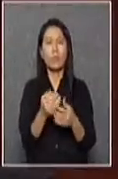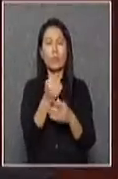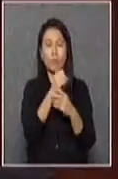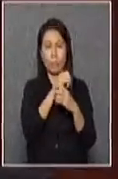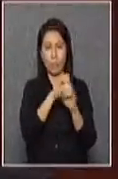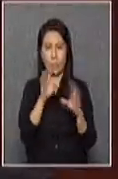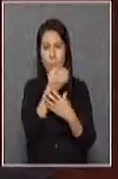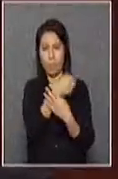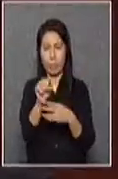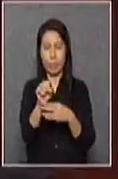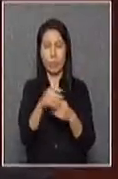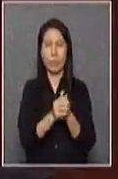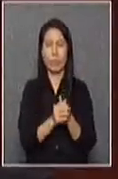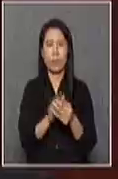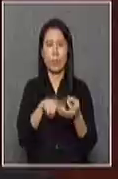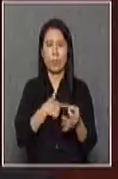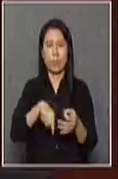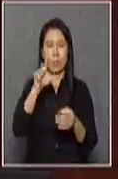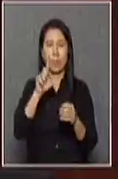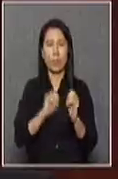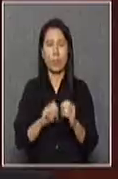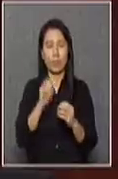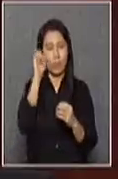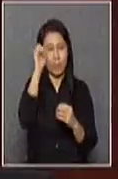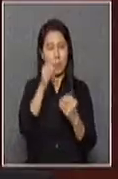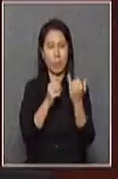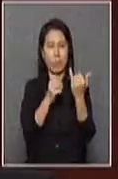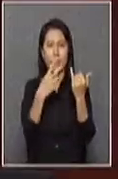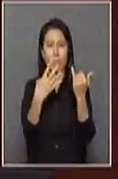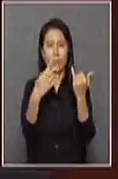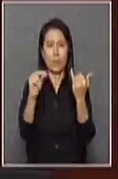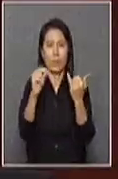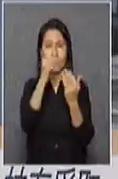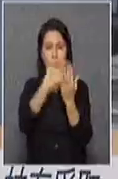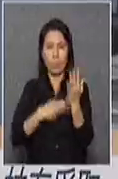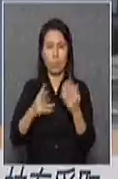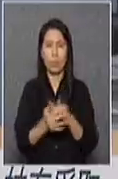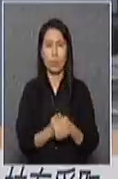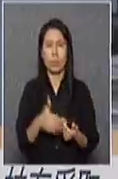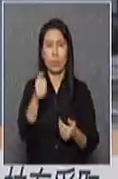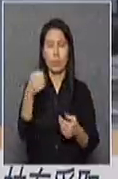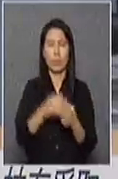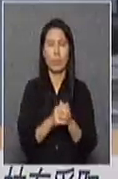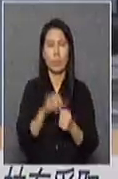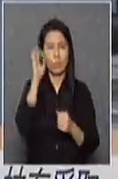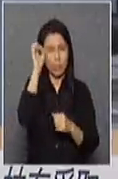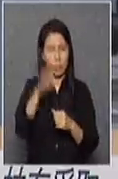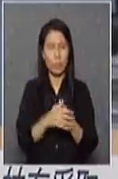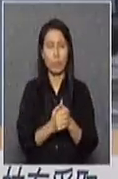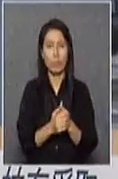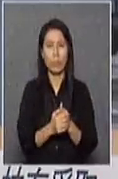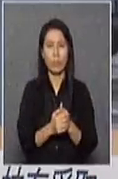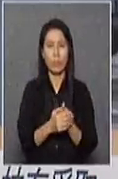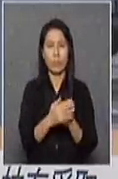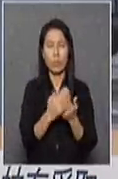修正案被否決。梁國雄議員，再請你動議第647項修正案。 主席，我動議載列